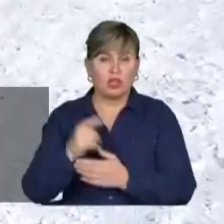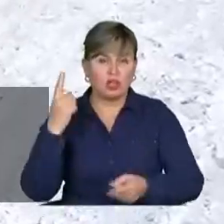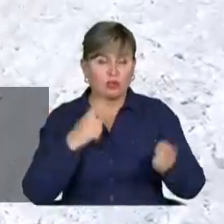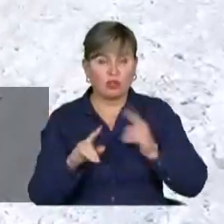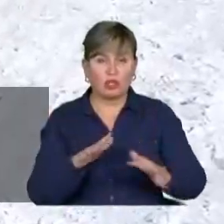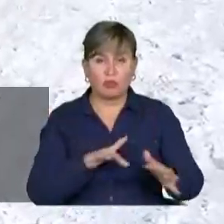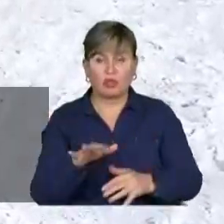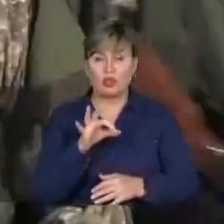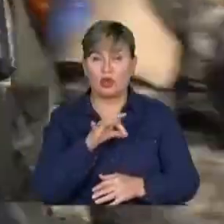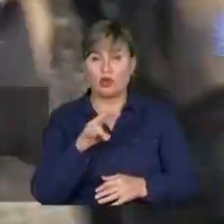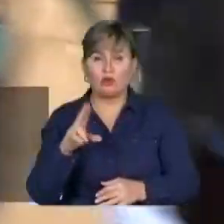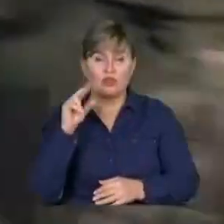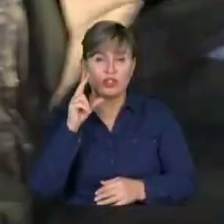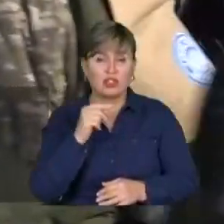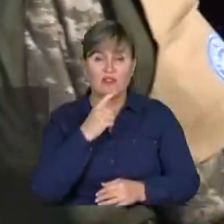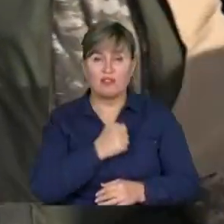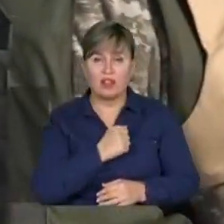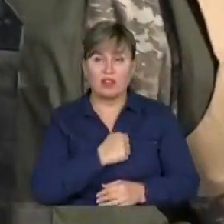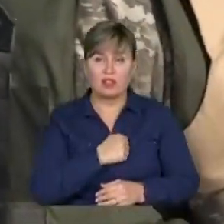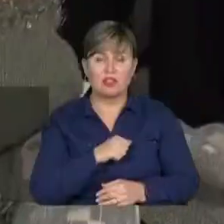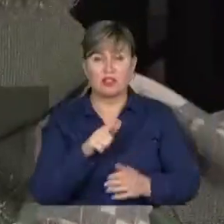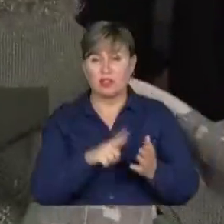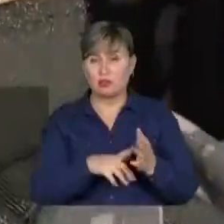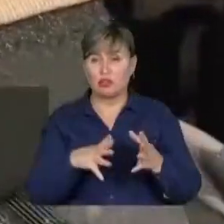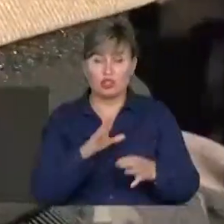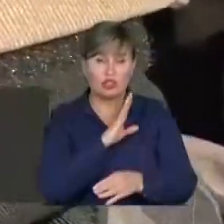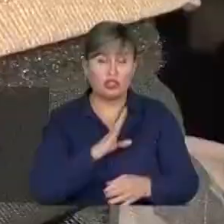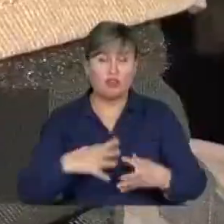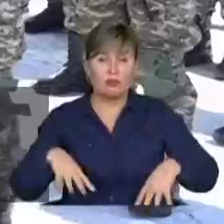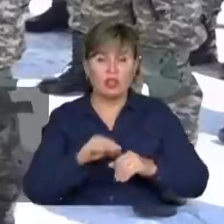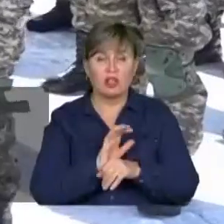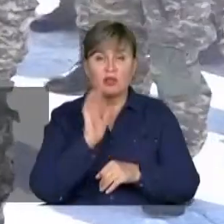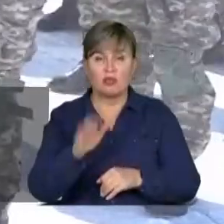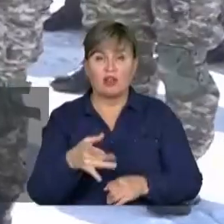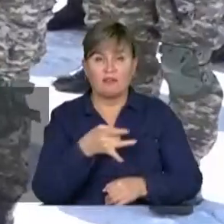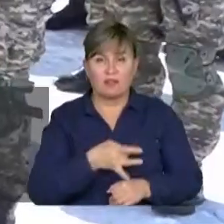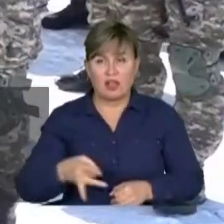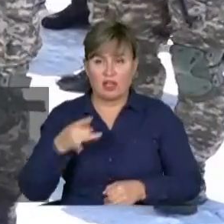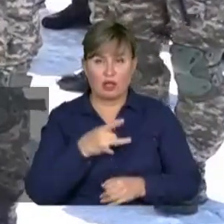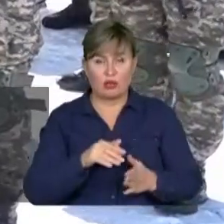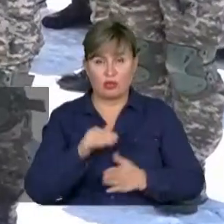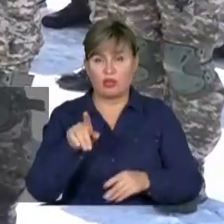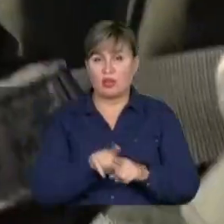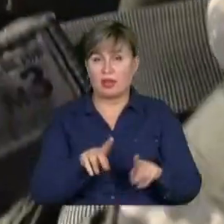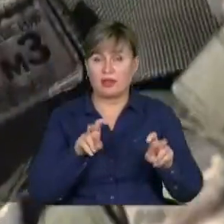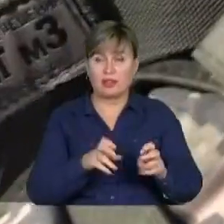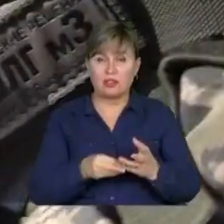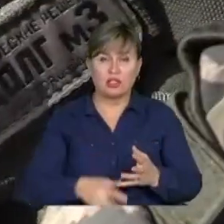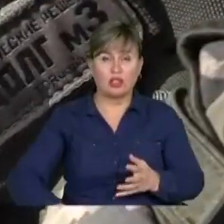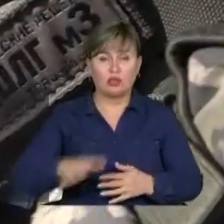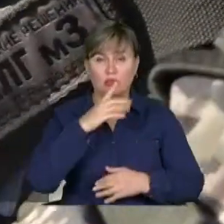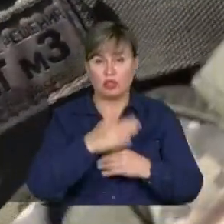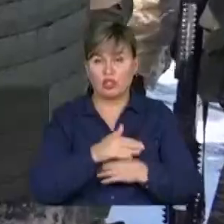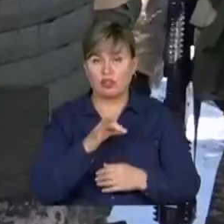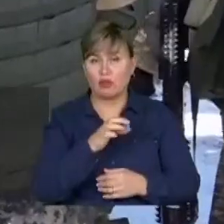операции ООН. В числе военнослужащих 7 женщин. Вместе они отправятся в район голландских высот, так называя территорию на Ближнем